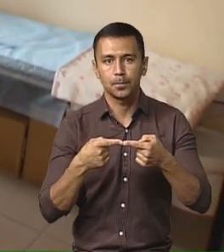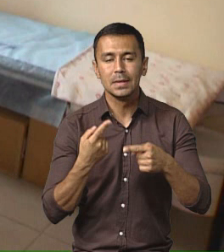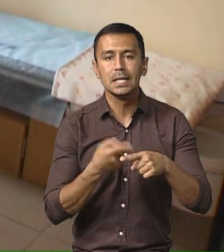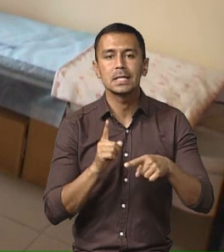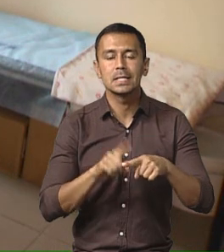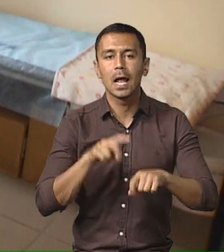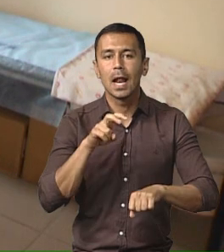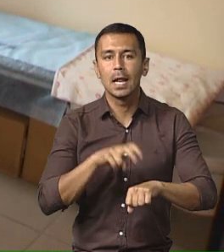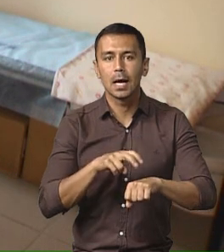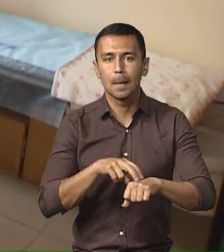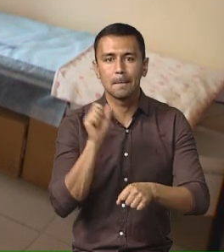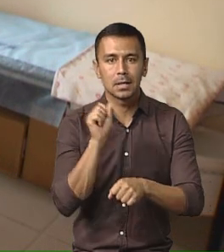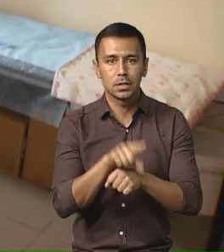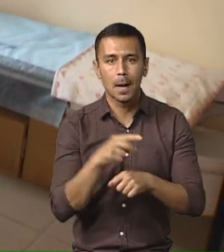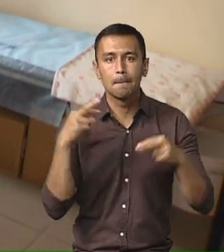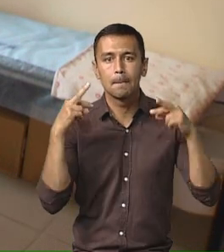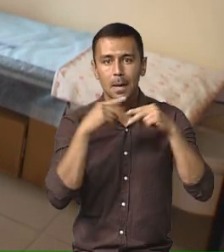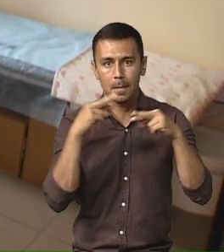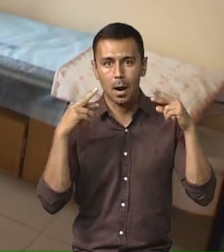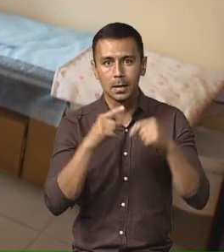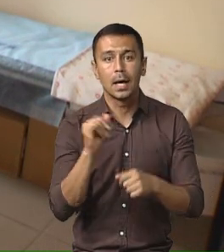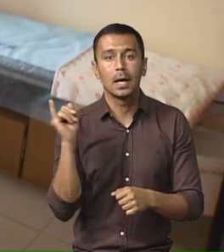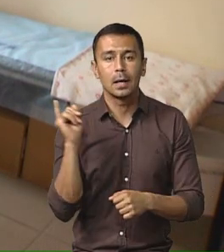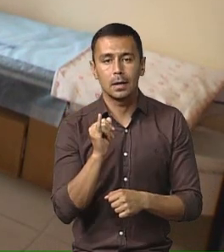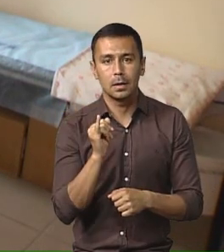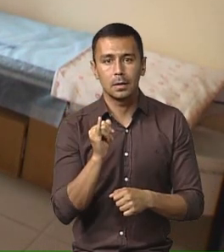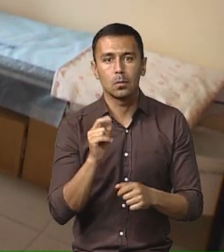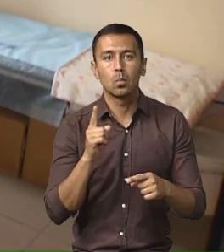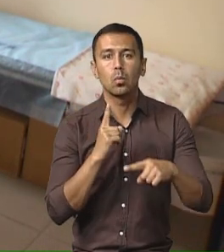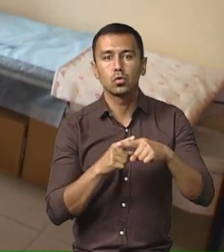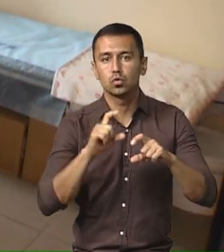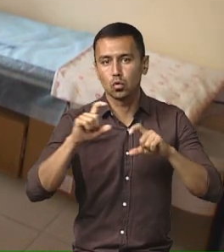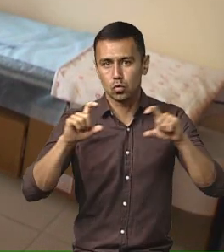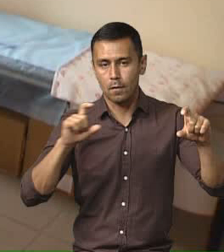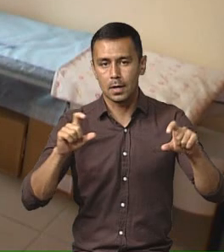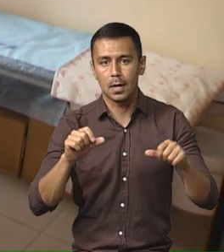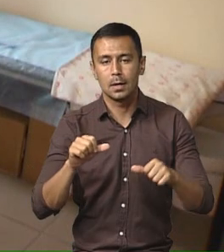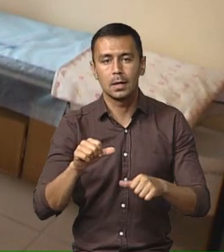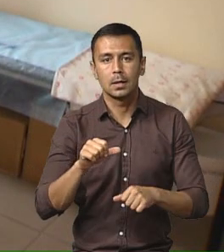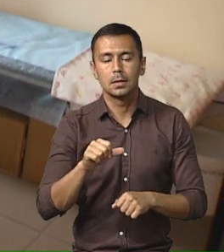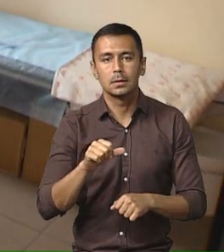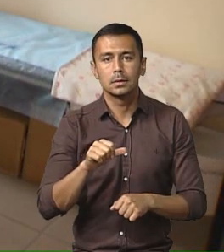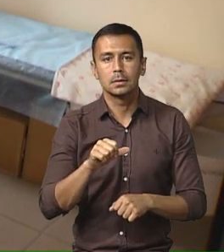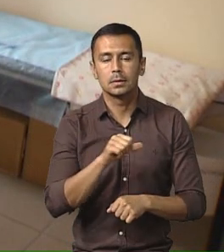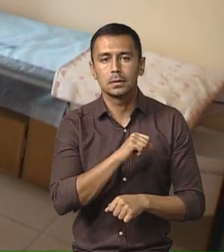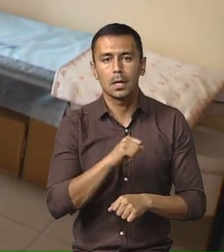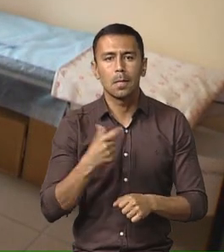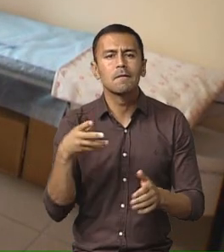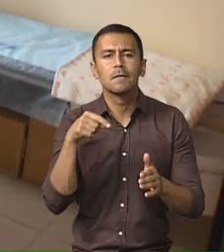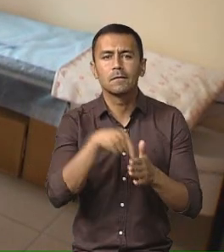лікар, призначає препарат, і дозування, і саме хімічна